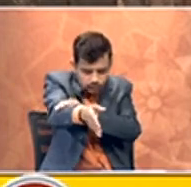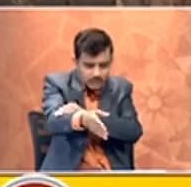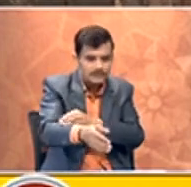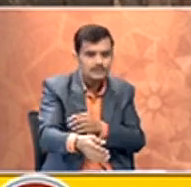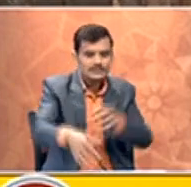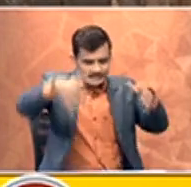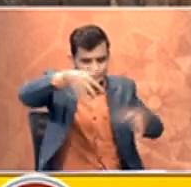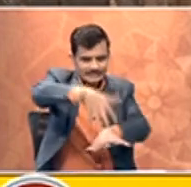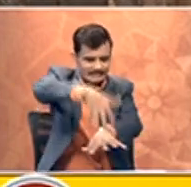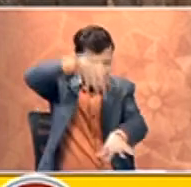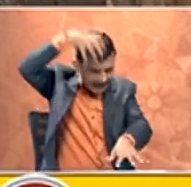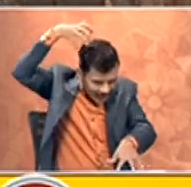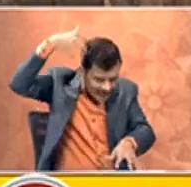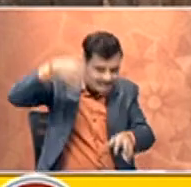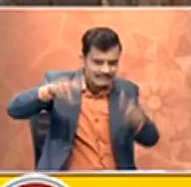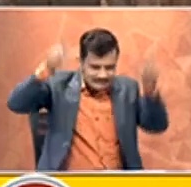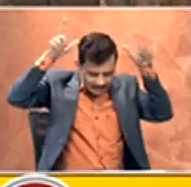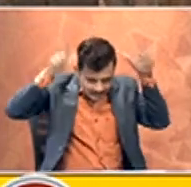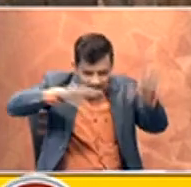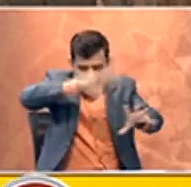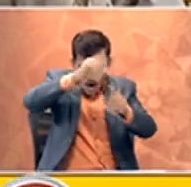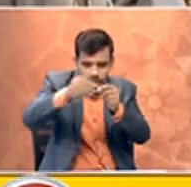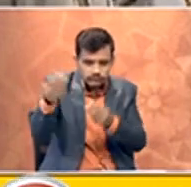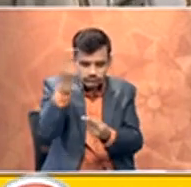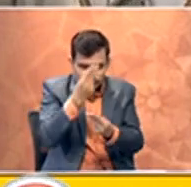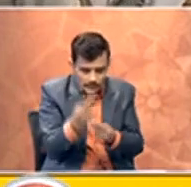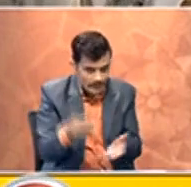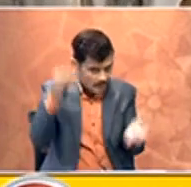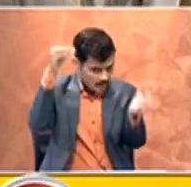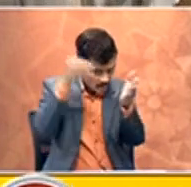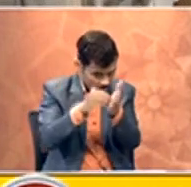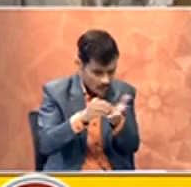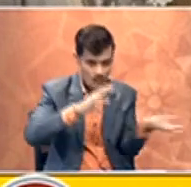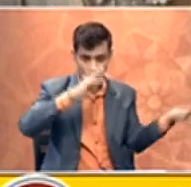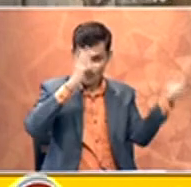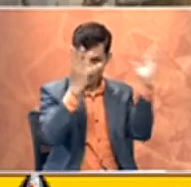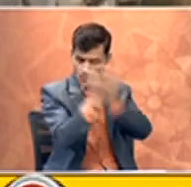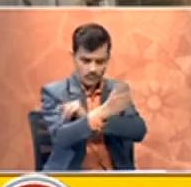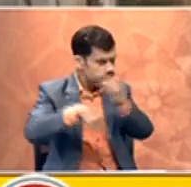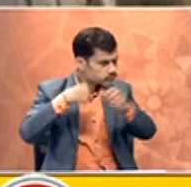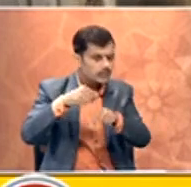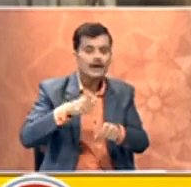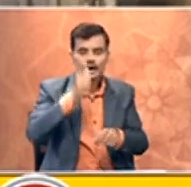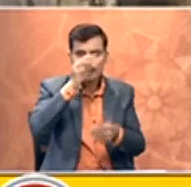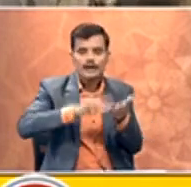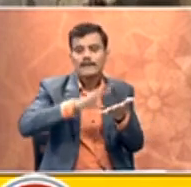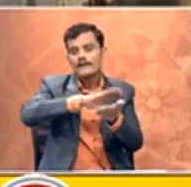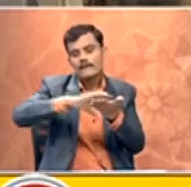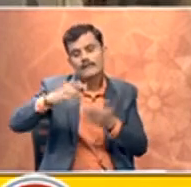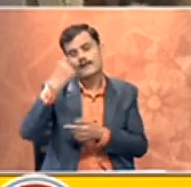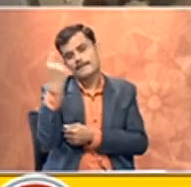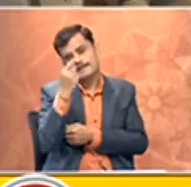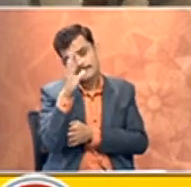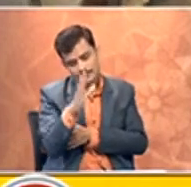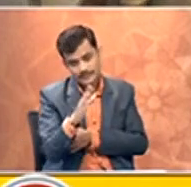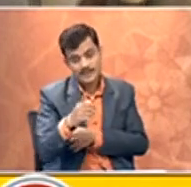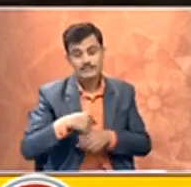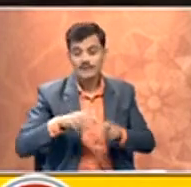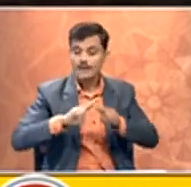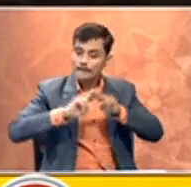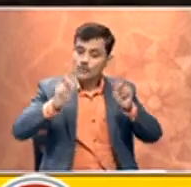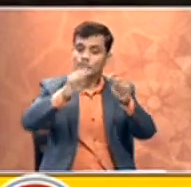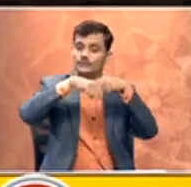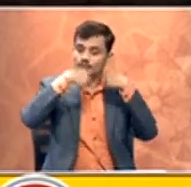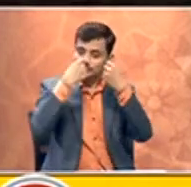भी डॉक्यूमेंट किया है जो दुनिया में और कहीं नहीं पाए जाते हैं। मैं इस पूरी टीम के प्रयासों